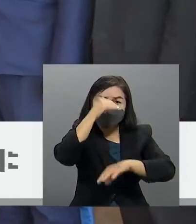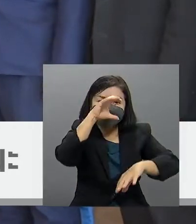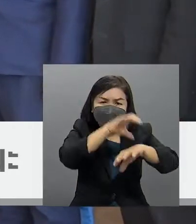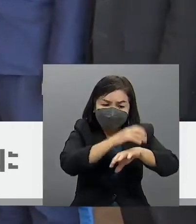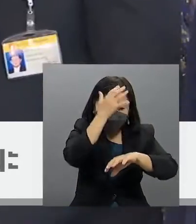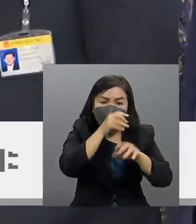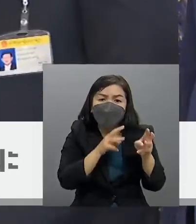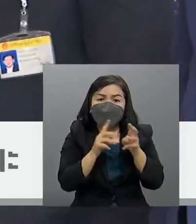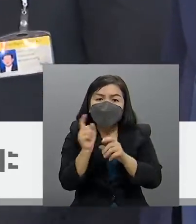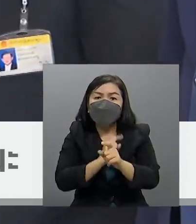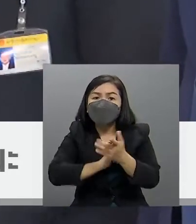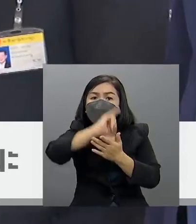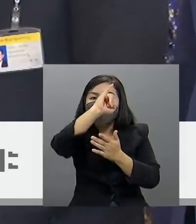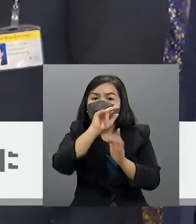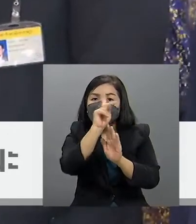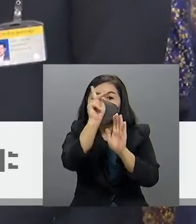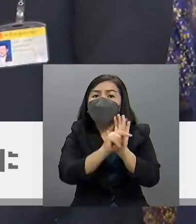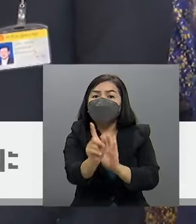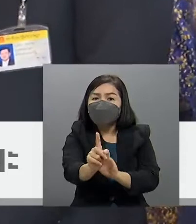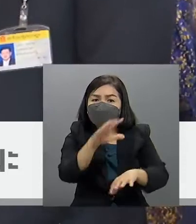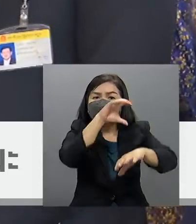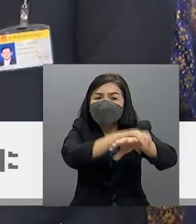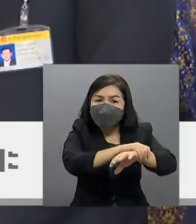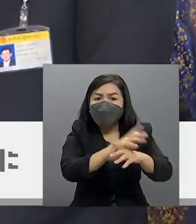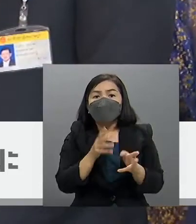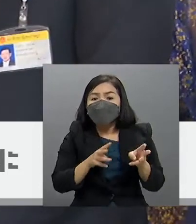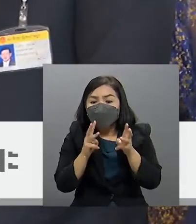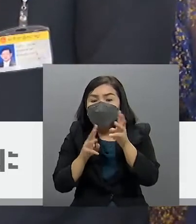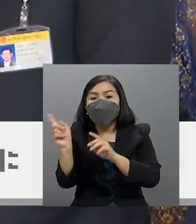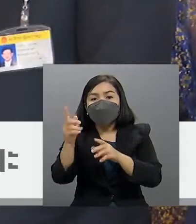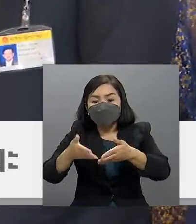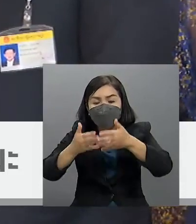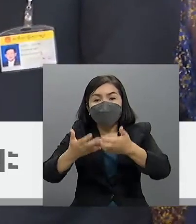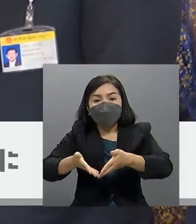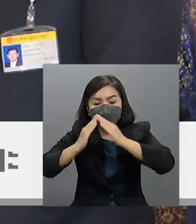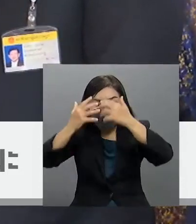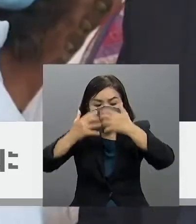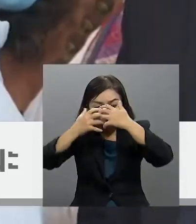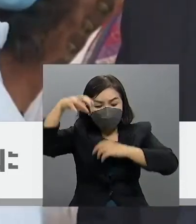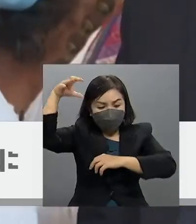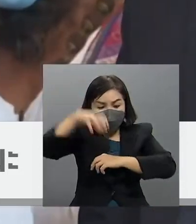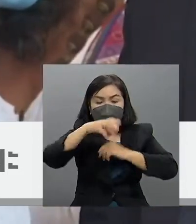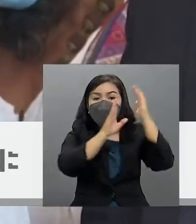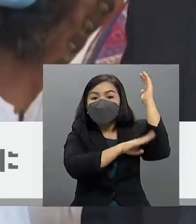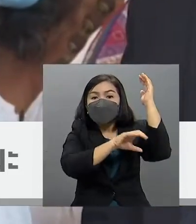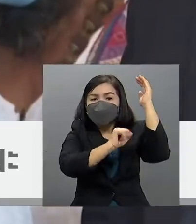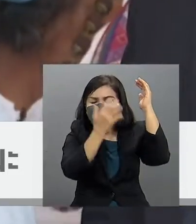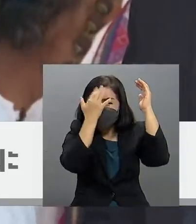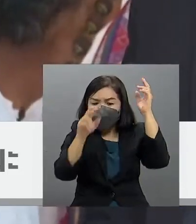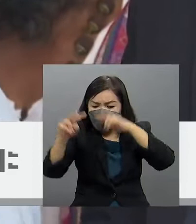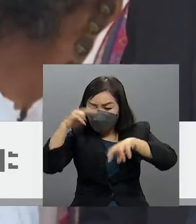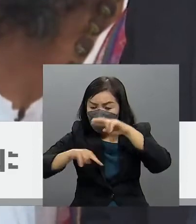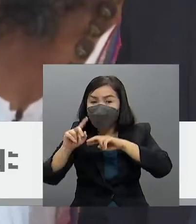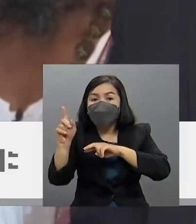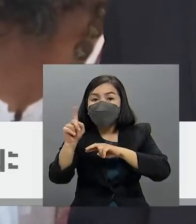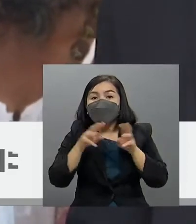ามหลักสากลหรือไม่และขอให้ตรวจสอบกระบวนการอุตสาหกรรมทั้งหมดโดยกรรมาธิการนะคะรับที่จะไปดำเนินการตรวจสอบโดยเฉพาะกรณีการละเมิดสิ